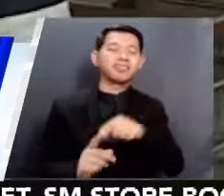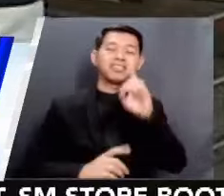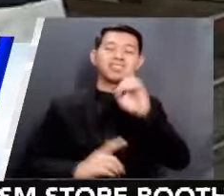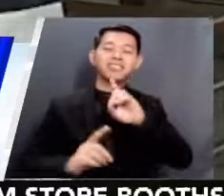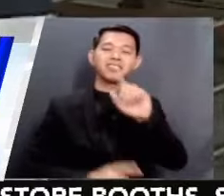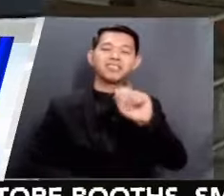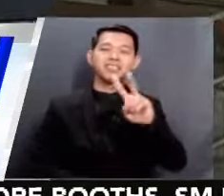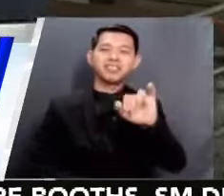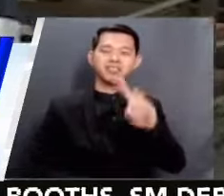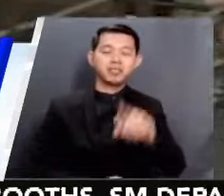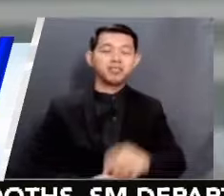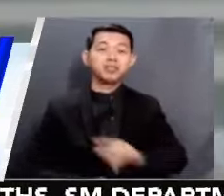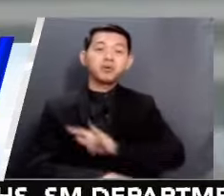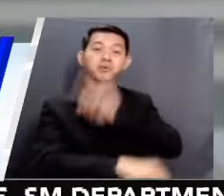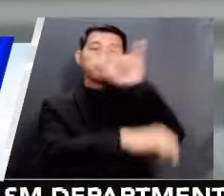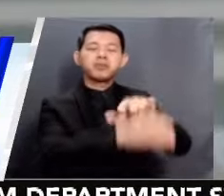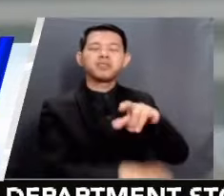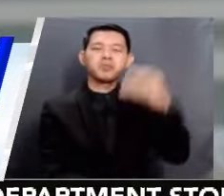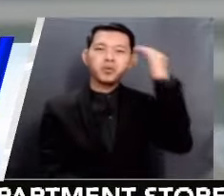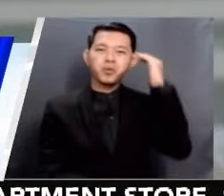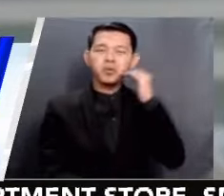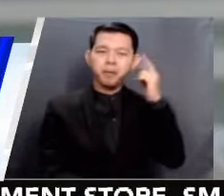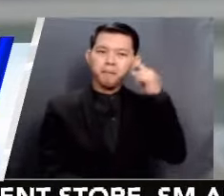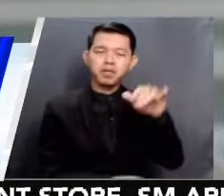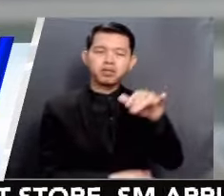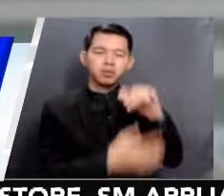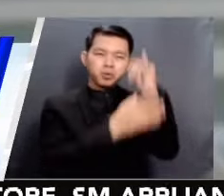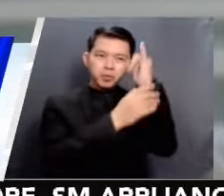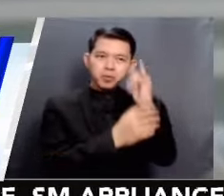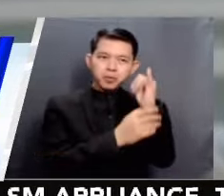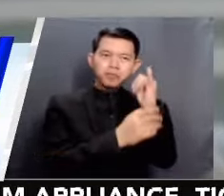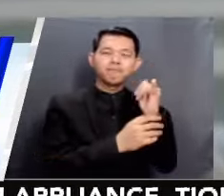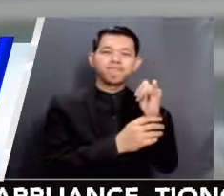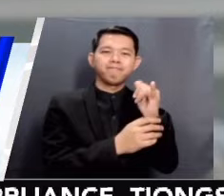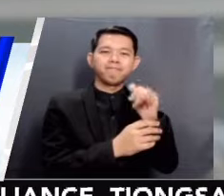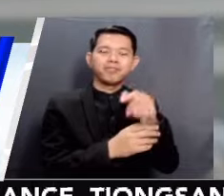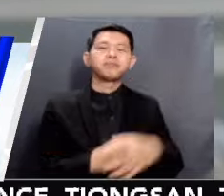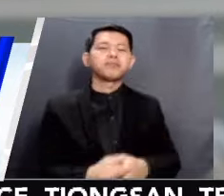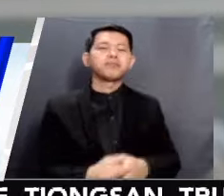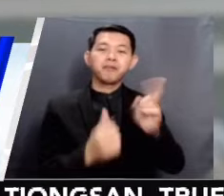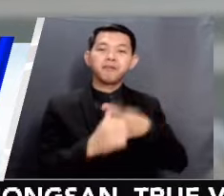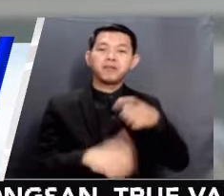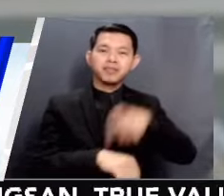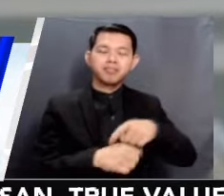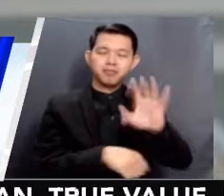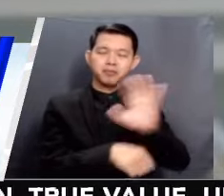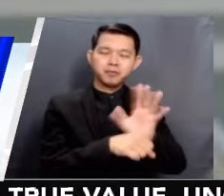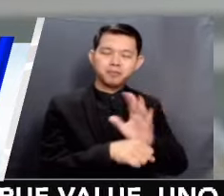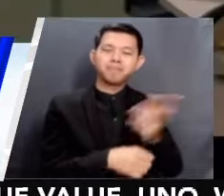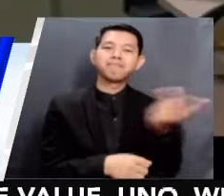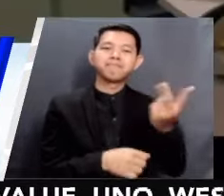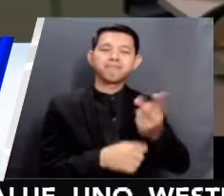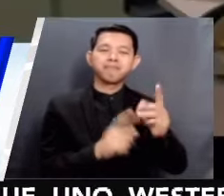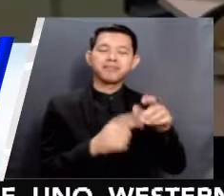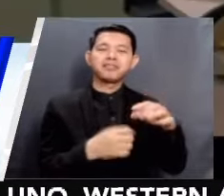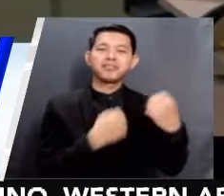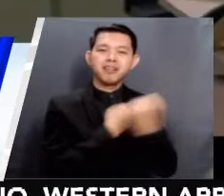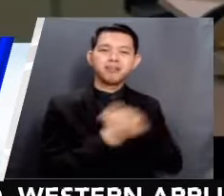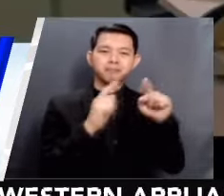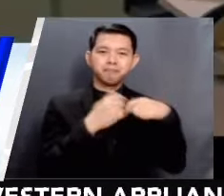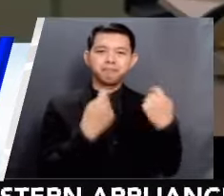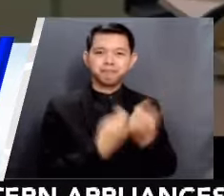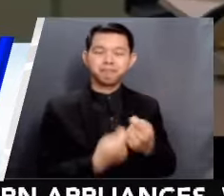Korea para ishoot ang ilang eksena sa kanilang kauna-unahang pelikula bilang love team. Napili rin ito bilang isa sa